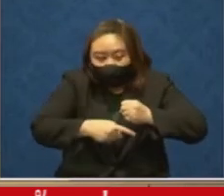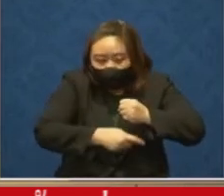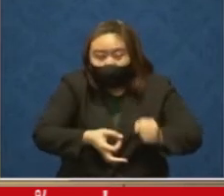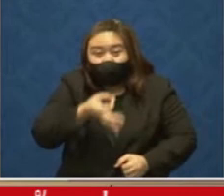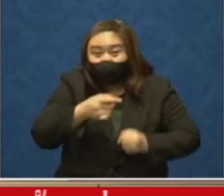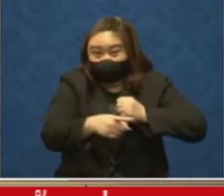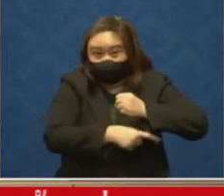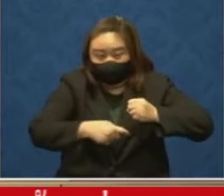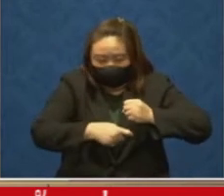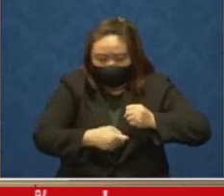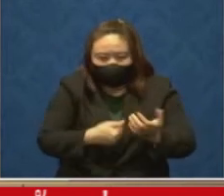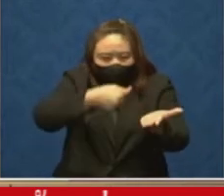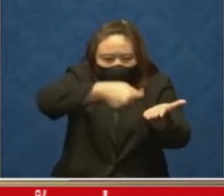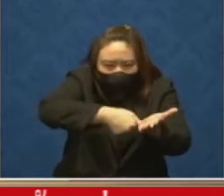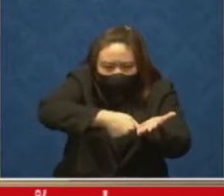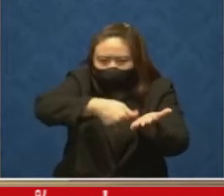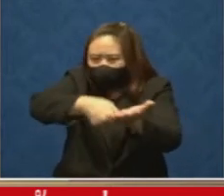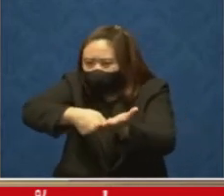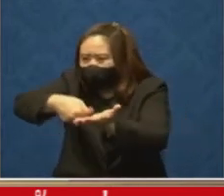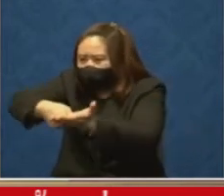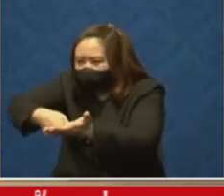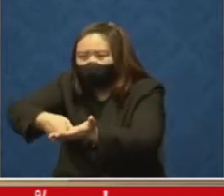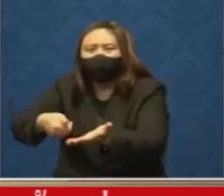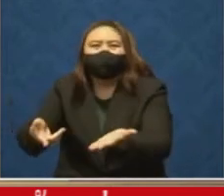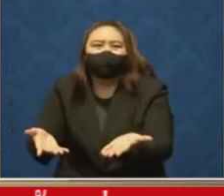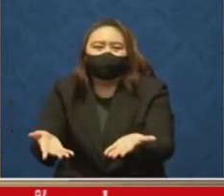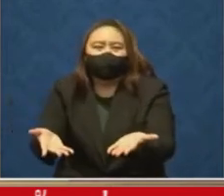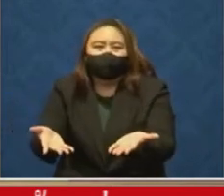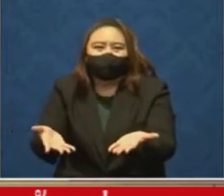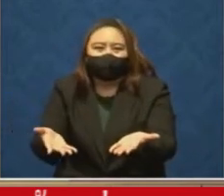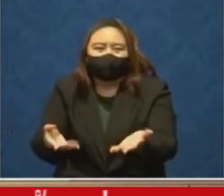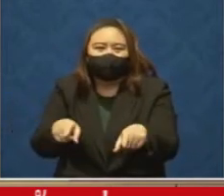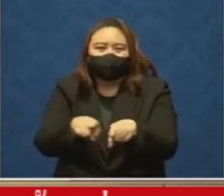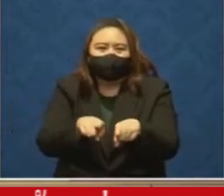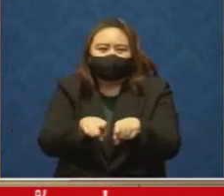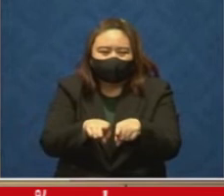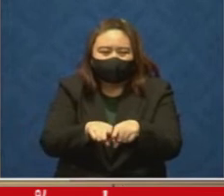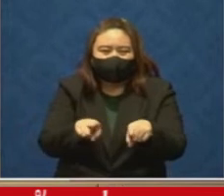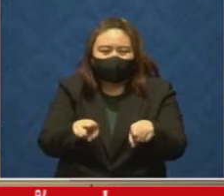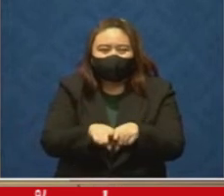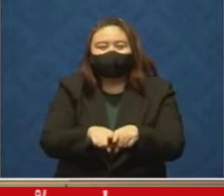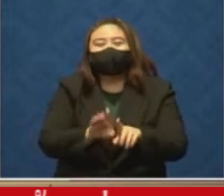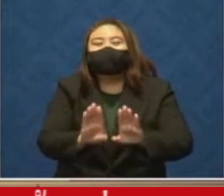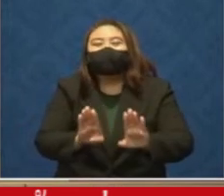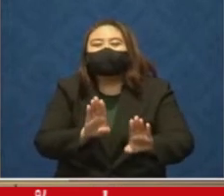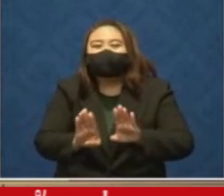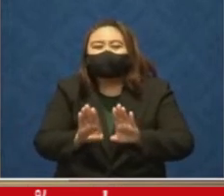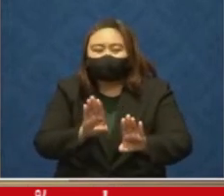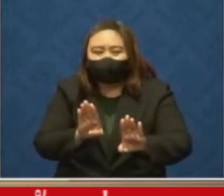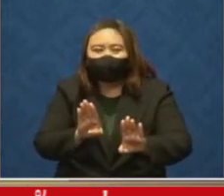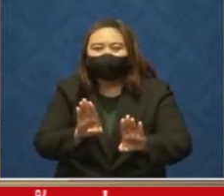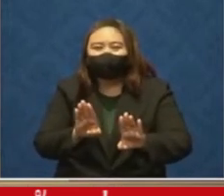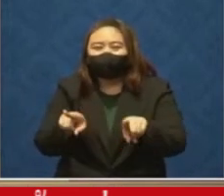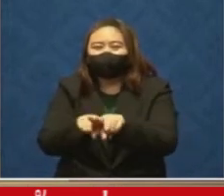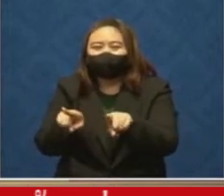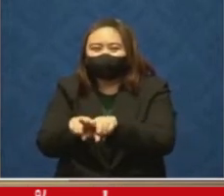ตอนนี้ชาวนามีนี่ศิลงลัง ติดหนี่ท.กอส.อนนีคำพูวางาช้างไม่อาจจะงอกออกจากปากสุนั